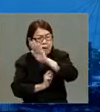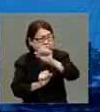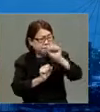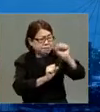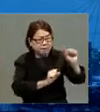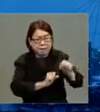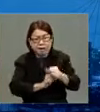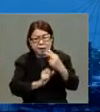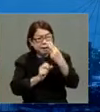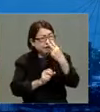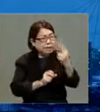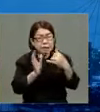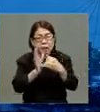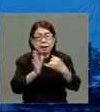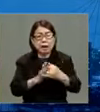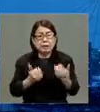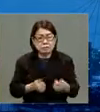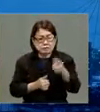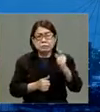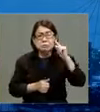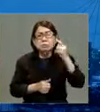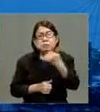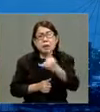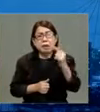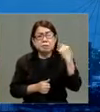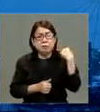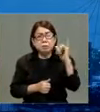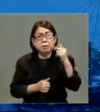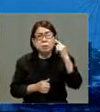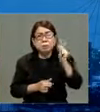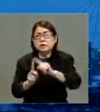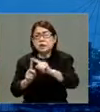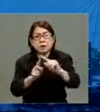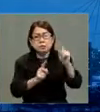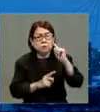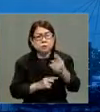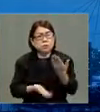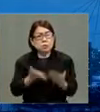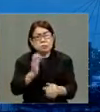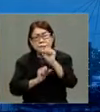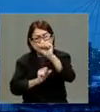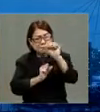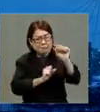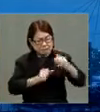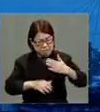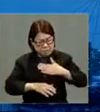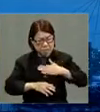บอกว่าบางทีไม่รู้ว่าจะไปเช็คเอาท์ตรงไหนเช็คเอาท์ก็คือ QR code เดียวกันเพราะฉะนั้นแปะตรงไหนก็ได้นะครับแล้วก็บอก